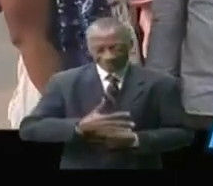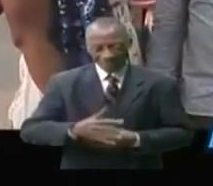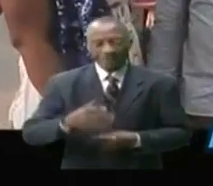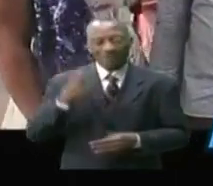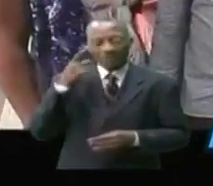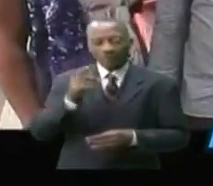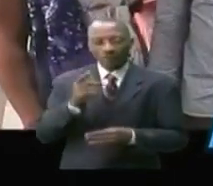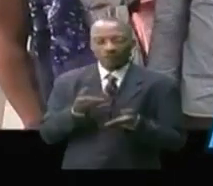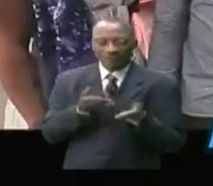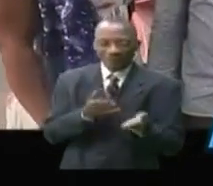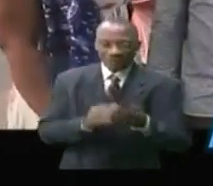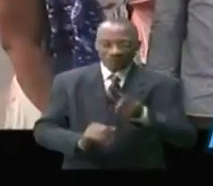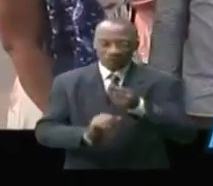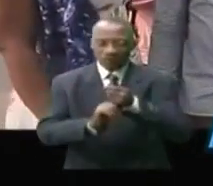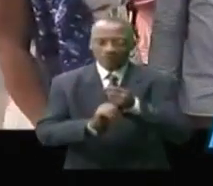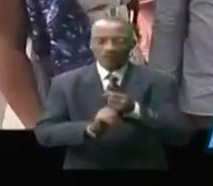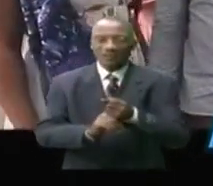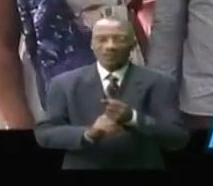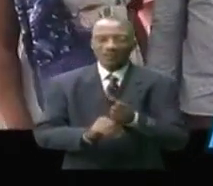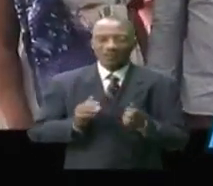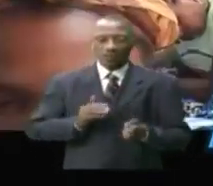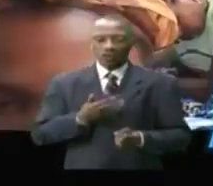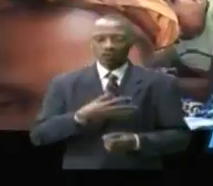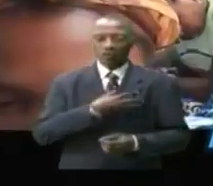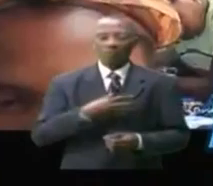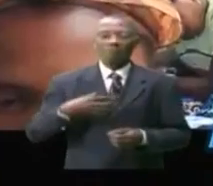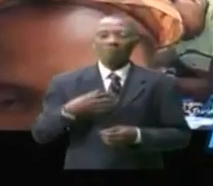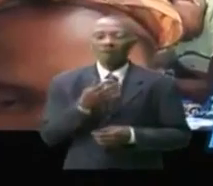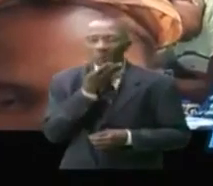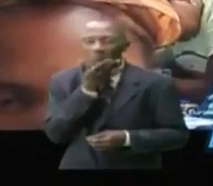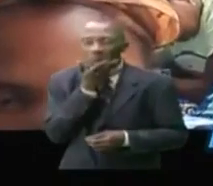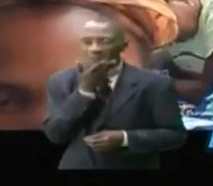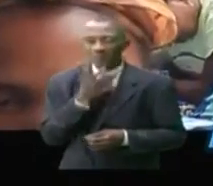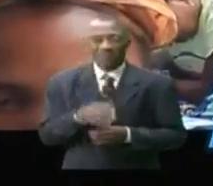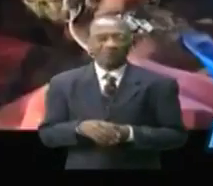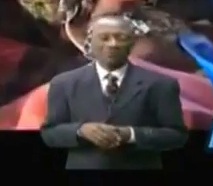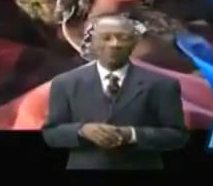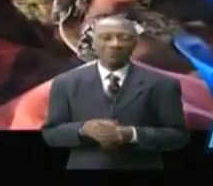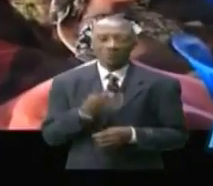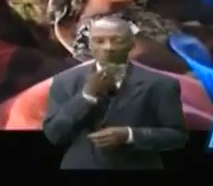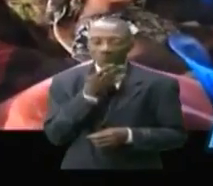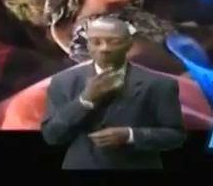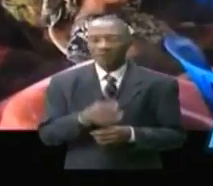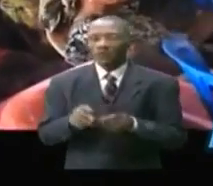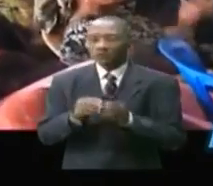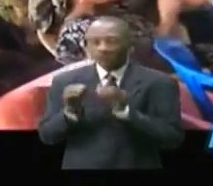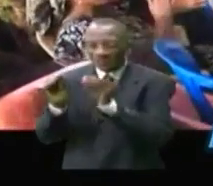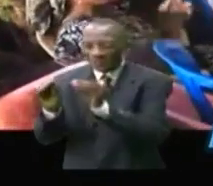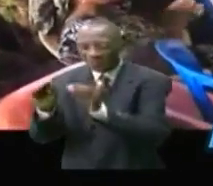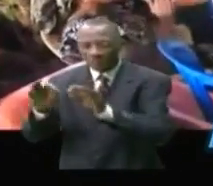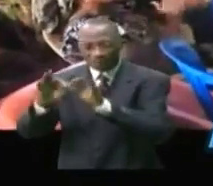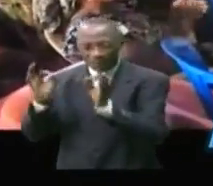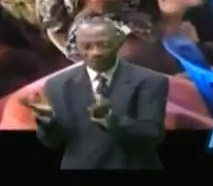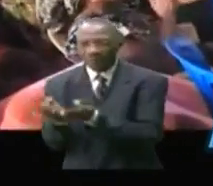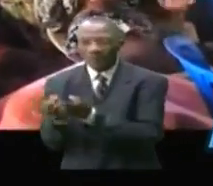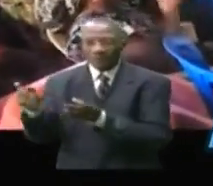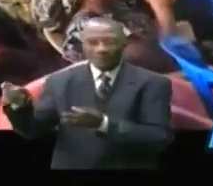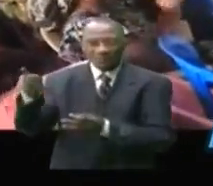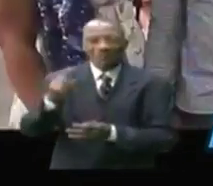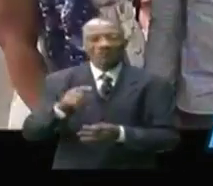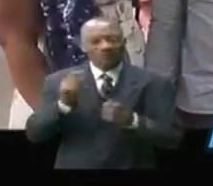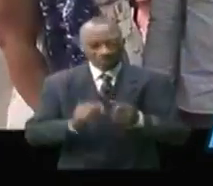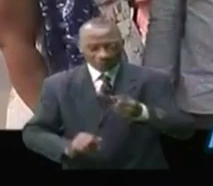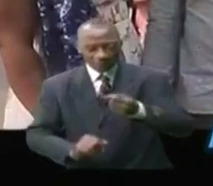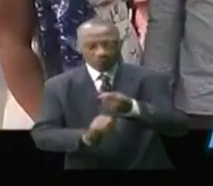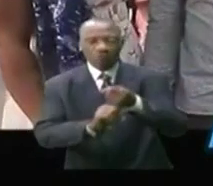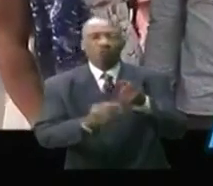les vois à la route, faites en sorte que la presse arrive, cherchez leur famille, cherchez leurs enfants pour lui dire que voilà maintenant, nous